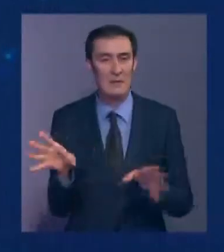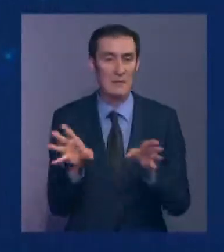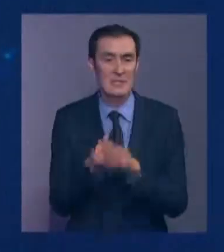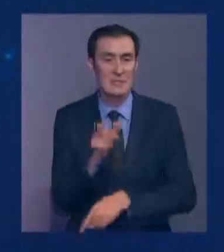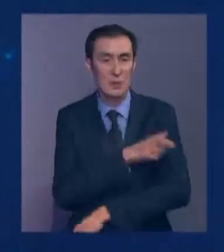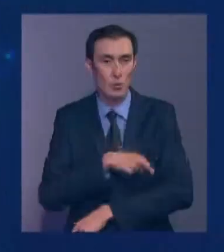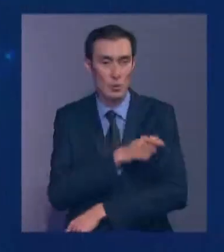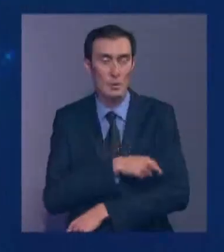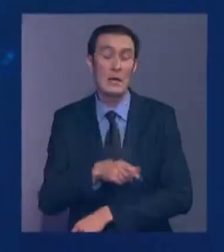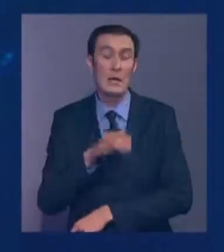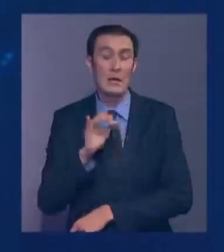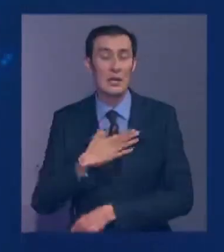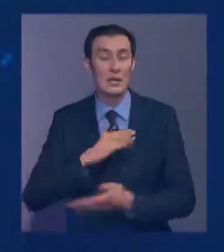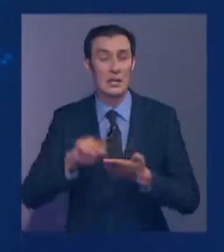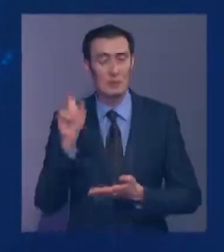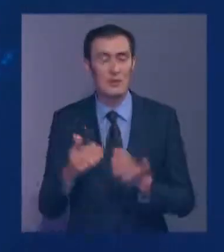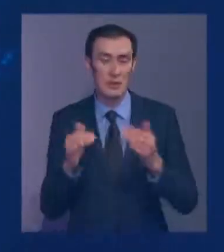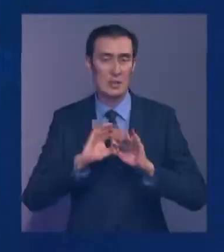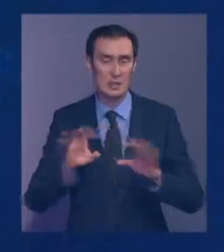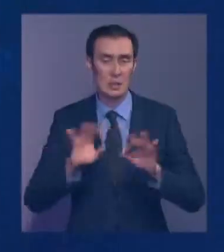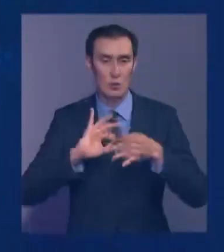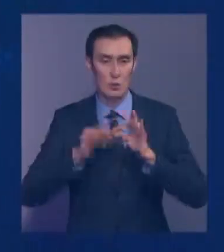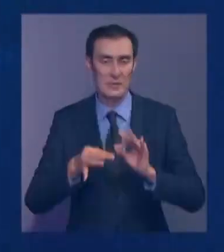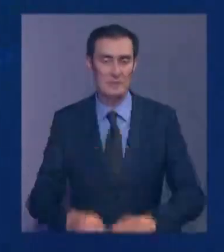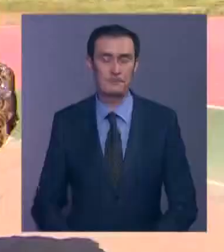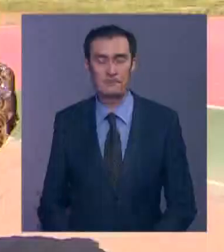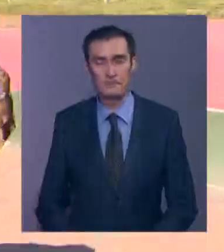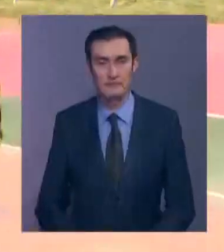в очередной рейд. Динар Жанбатырова расскажет подробности.